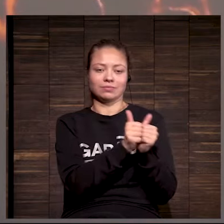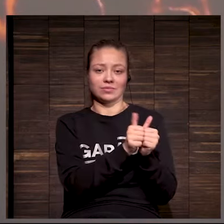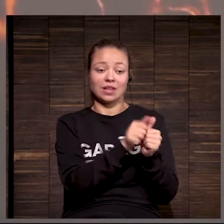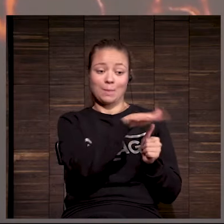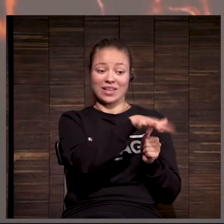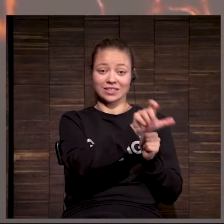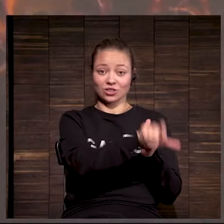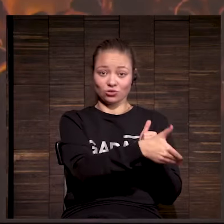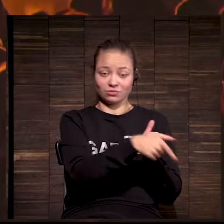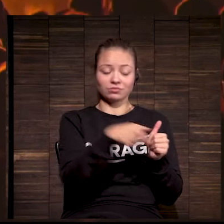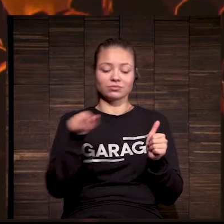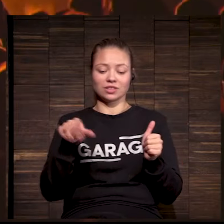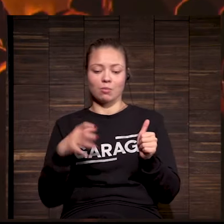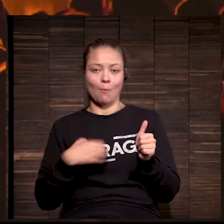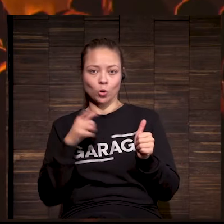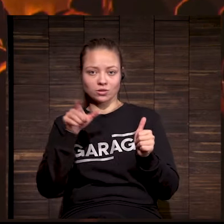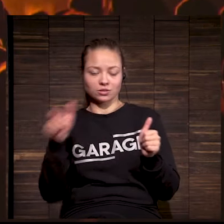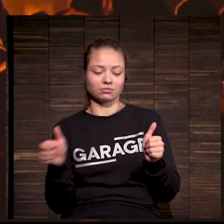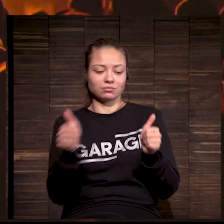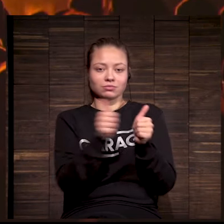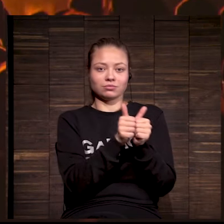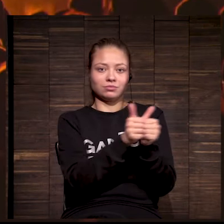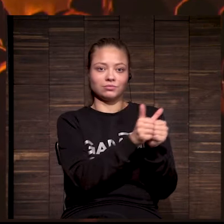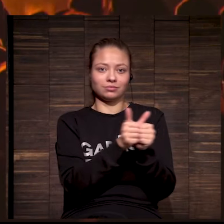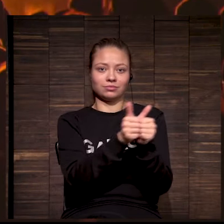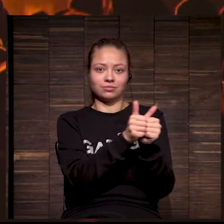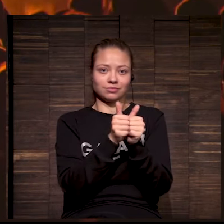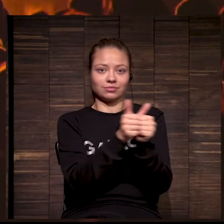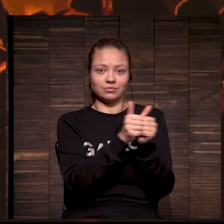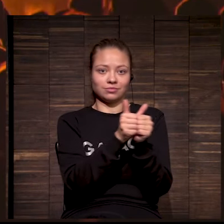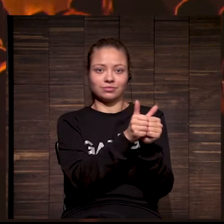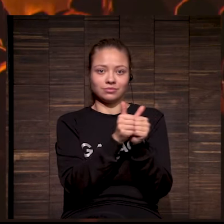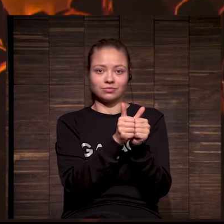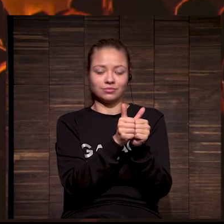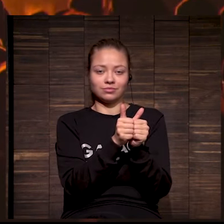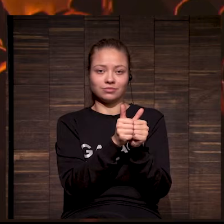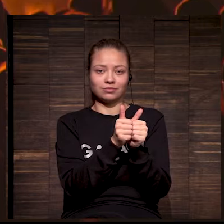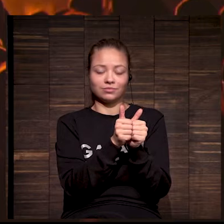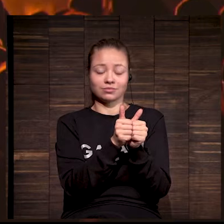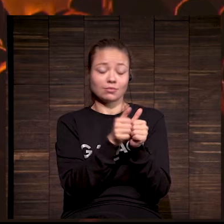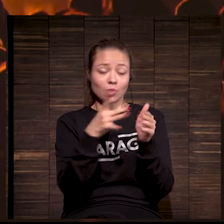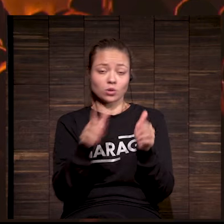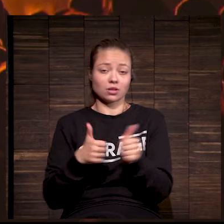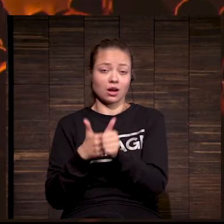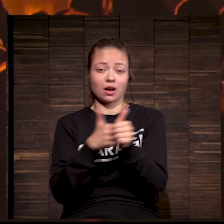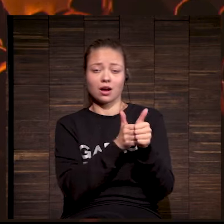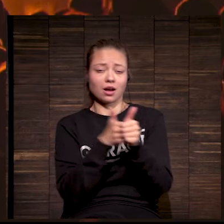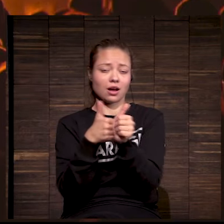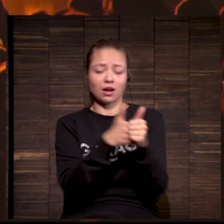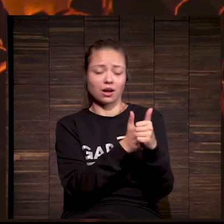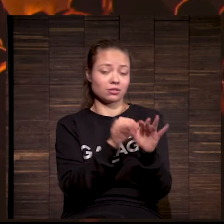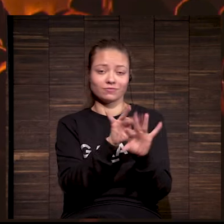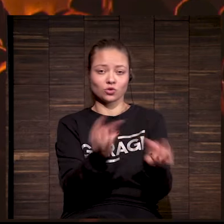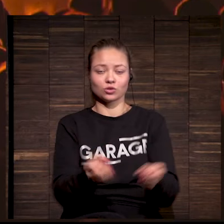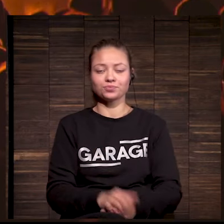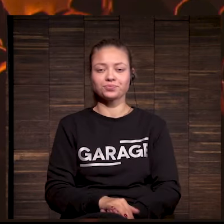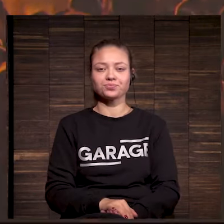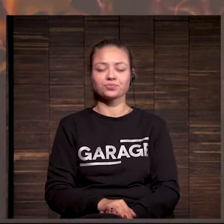целый диван например один день он проводят целый день с менеджером банка просто ходит за ним по пятам и все